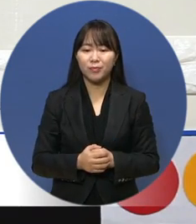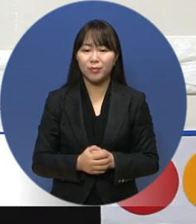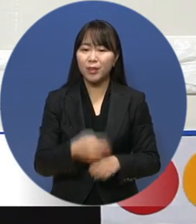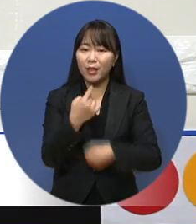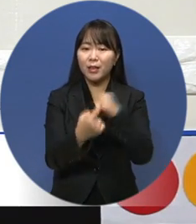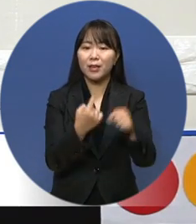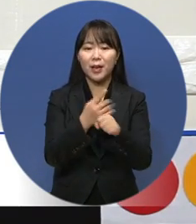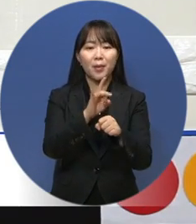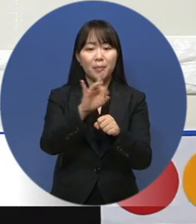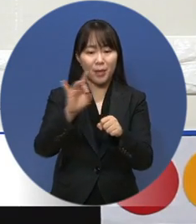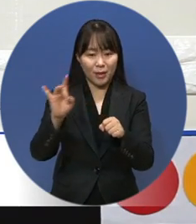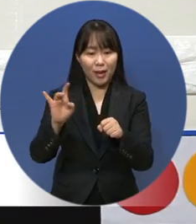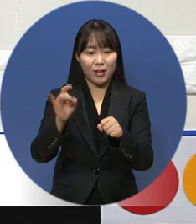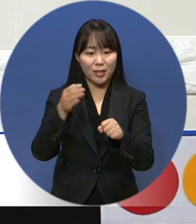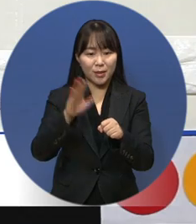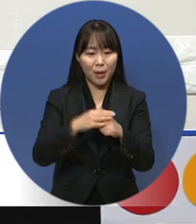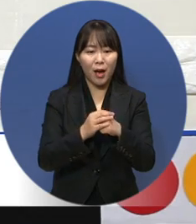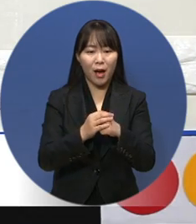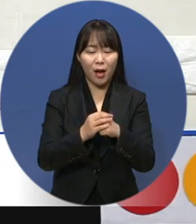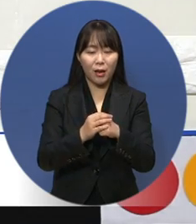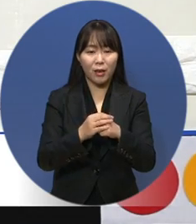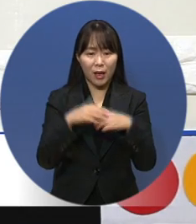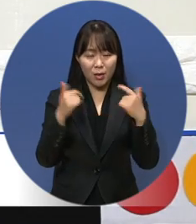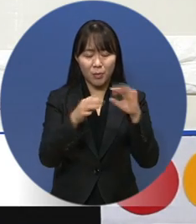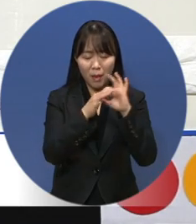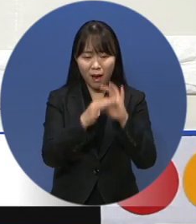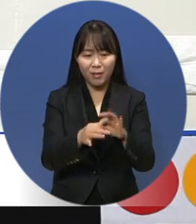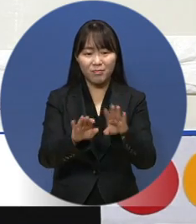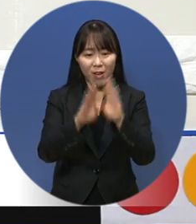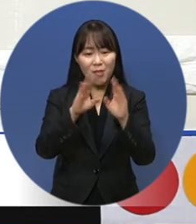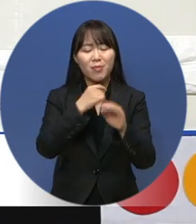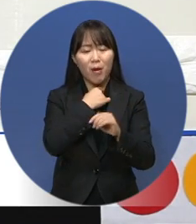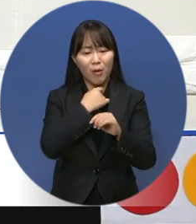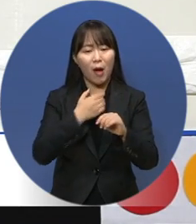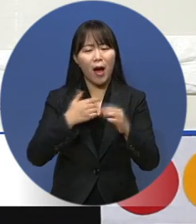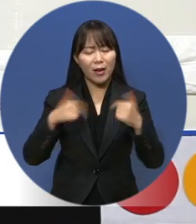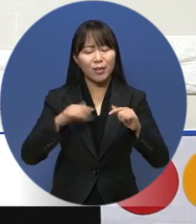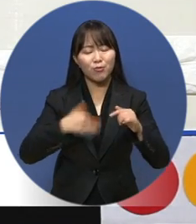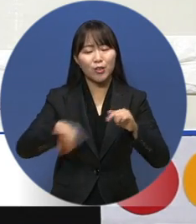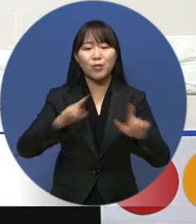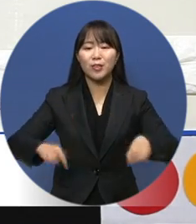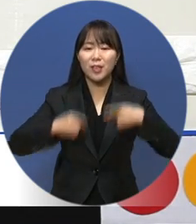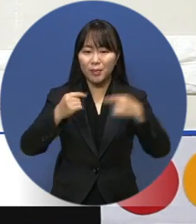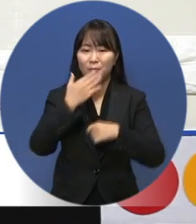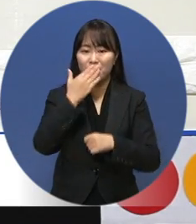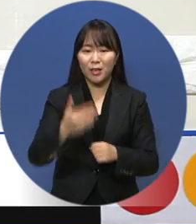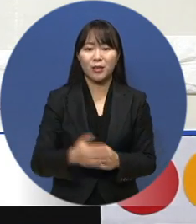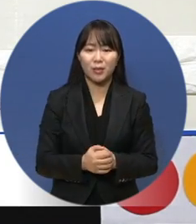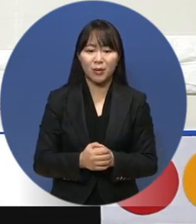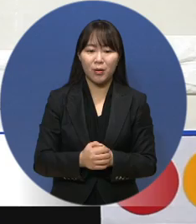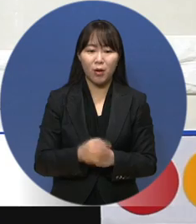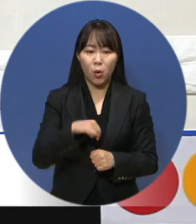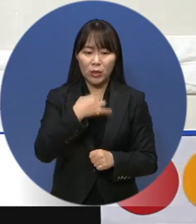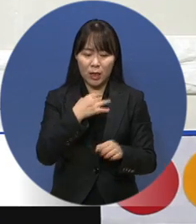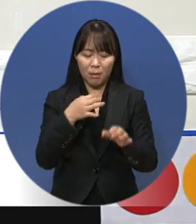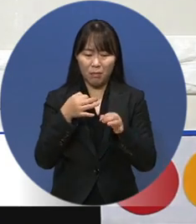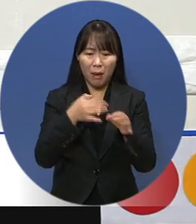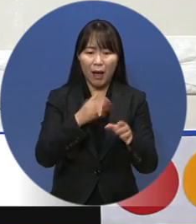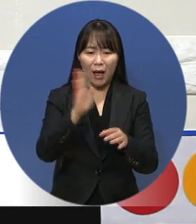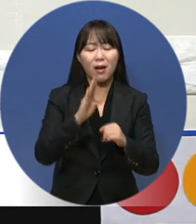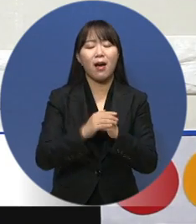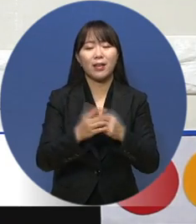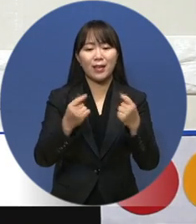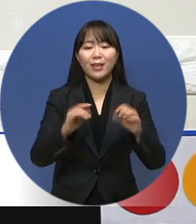뭐 매년이 되겠지만 해주시면 감사하고 그럼 저희도 끝까지 항상 참여할 수 있고 혼자 기부하는 것보다 또